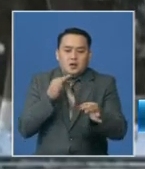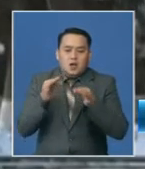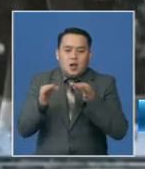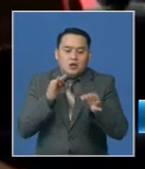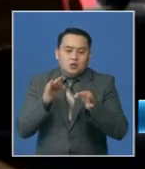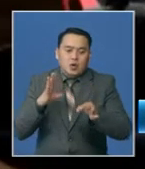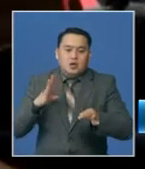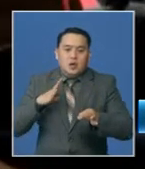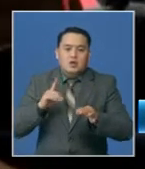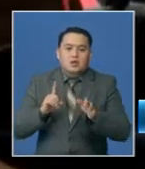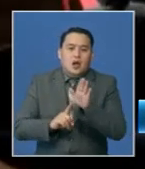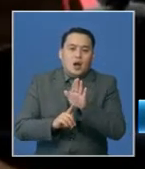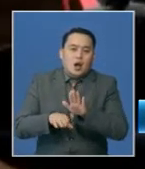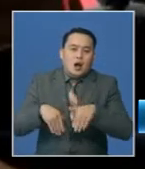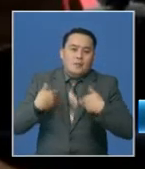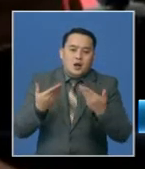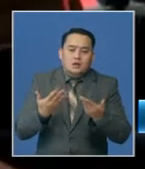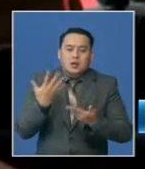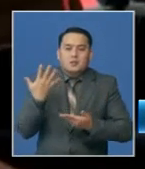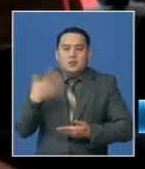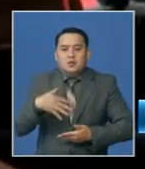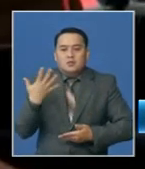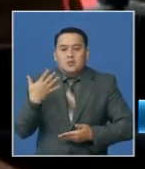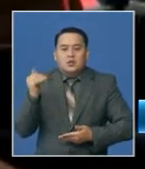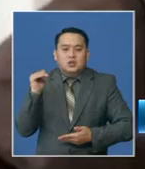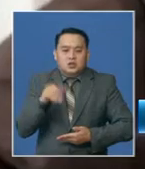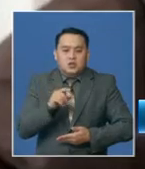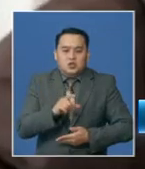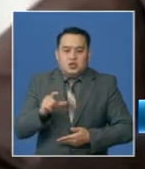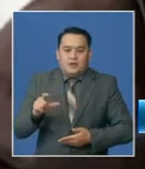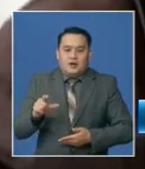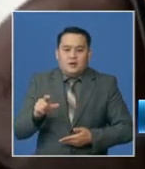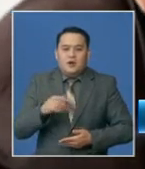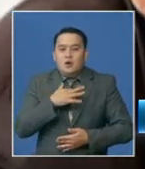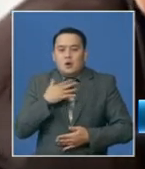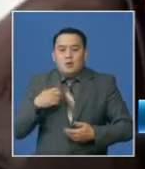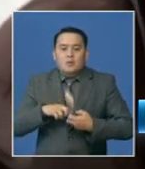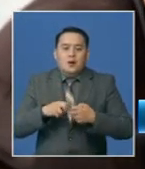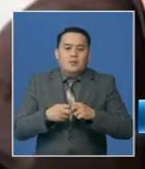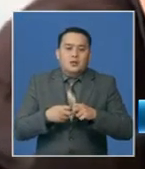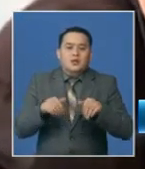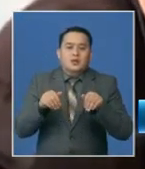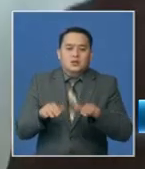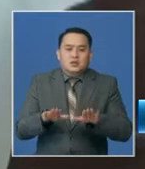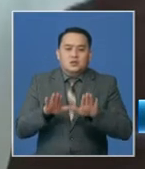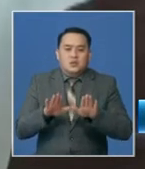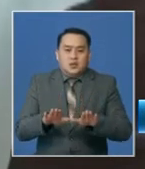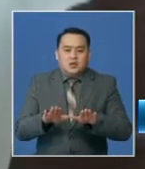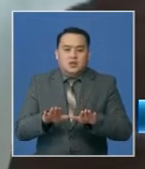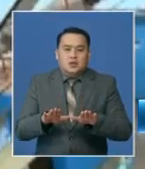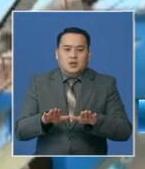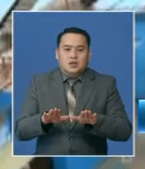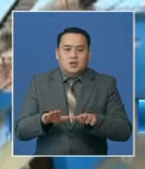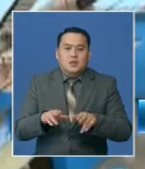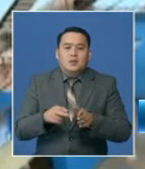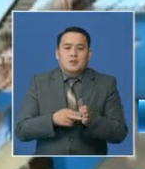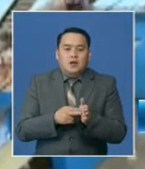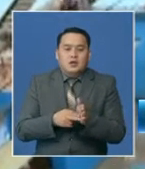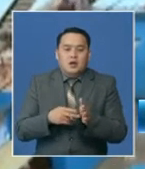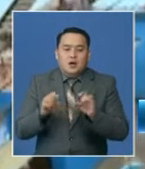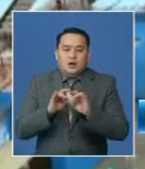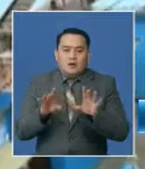24KZ. На борту поезда 270 специалистов различных сфер. Есть представители 7 министерств, 3 нацкомпаний и